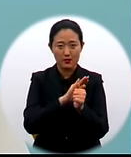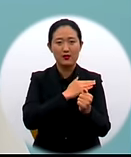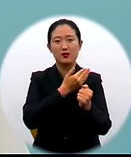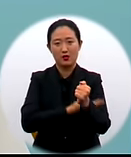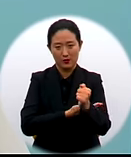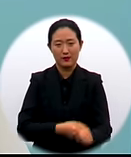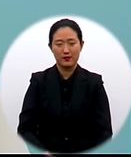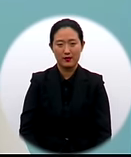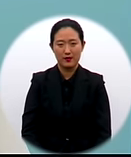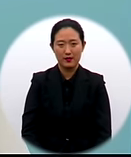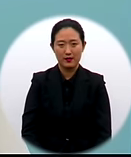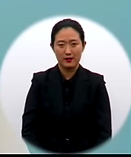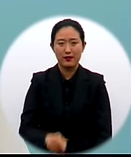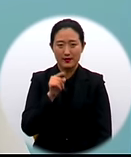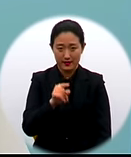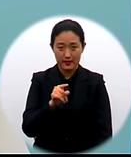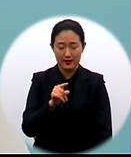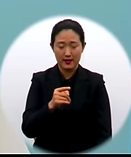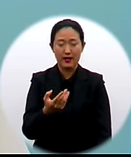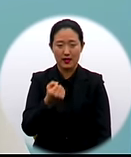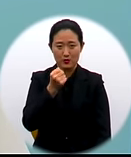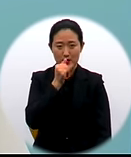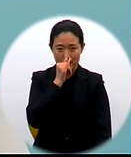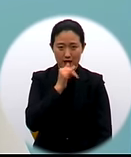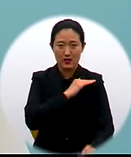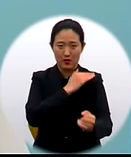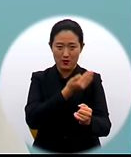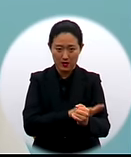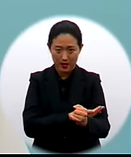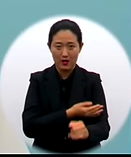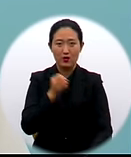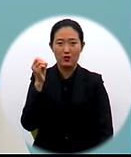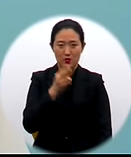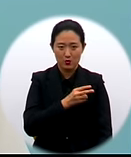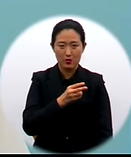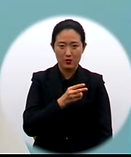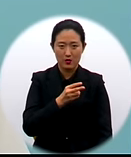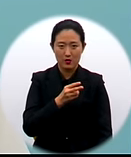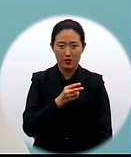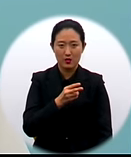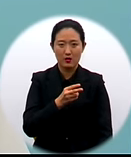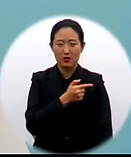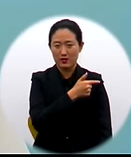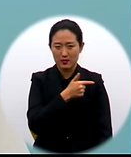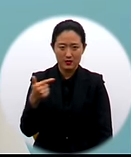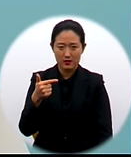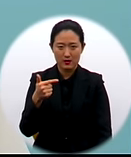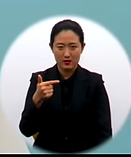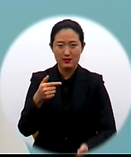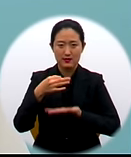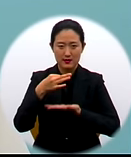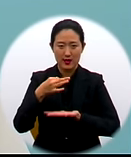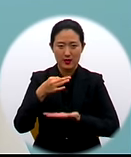할 아이의 핵심 역량입니다. 이 아이가 가지고 있는 역량이 이 아이의 진로 설계와 이 아이의 커리어에